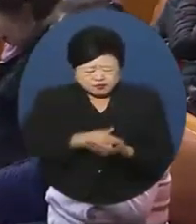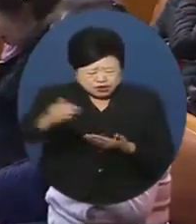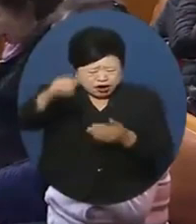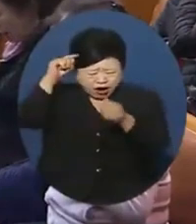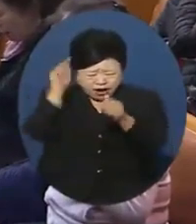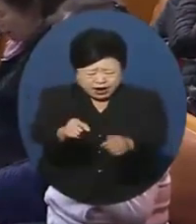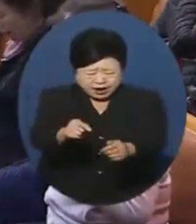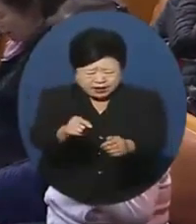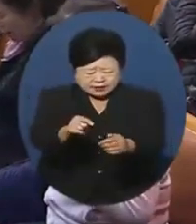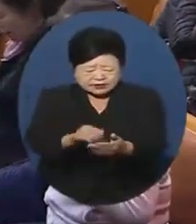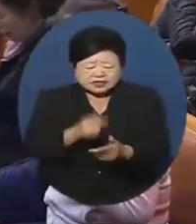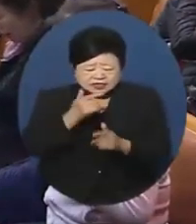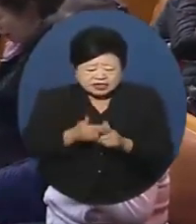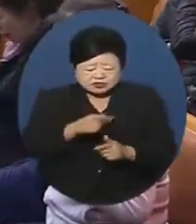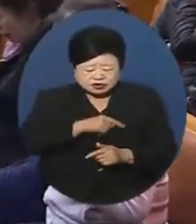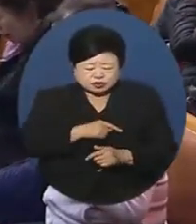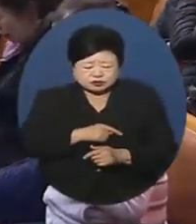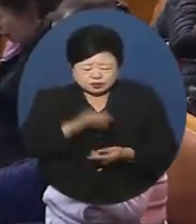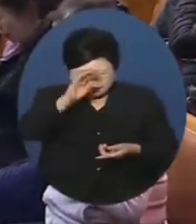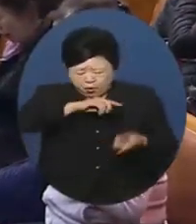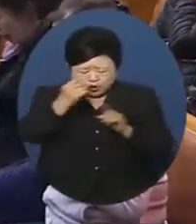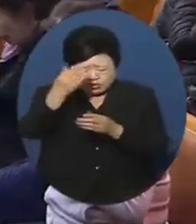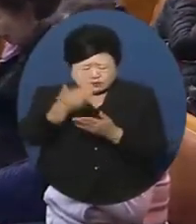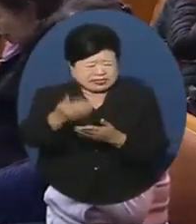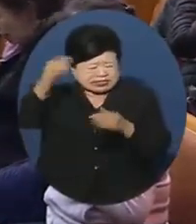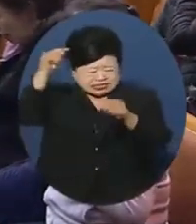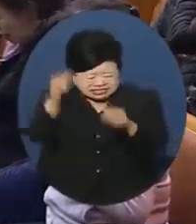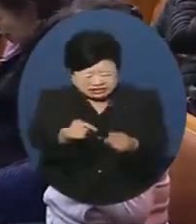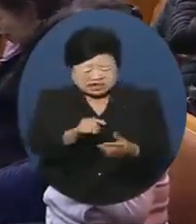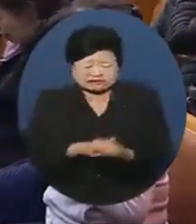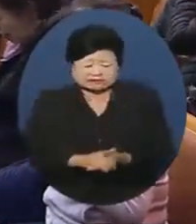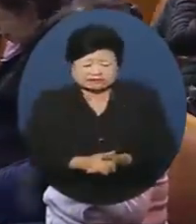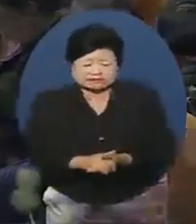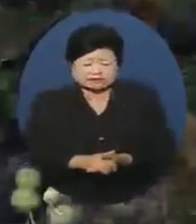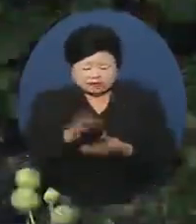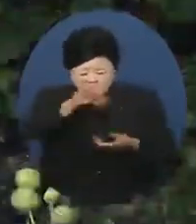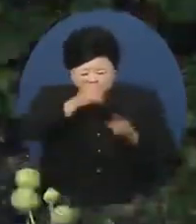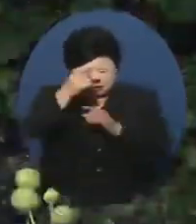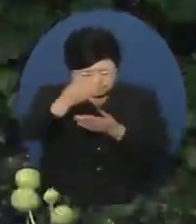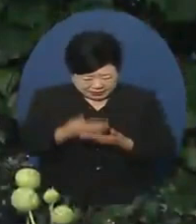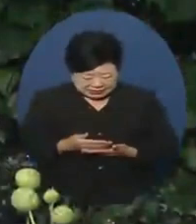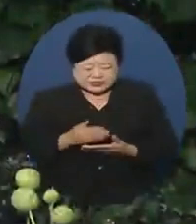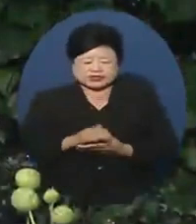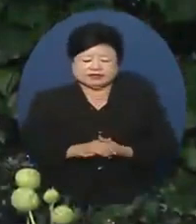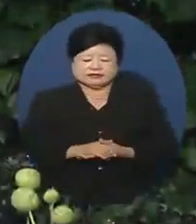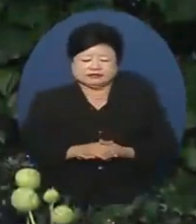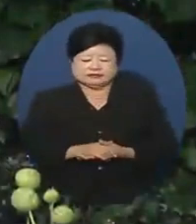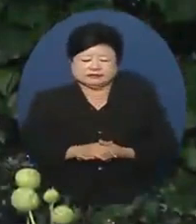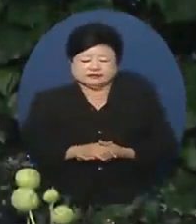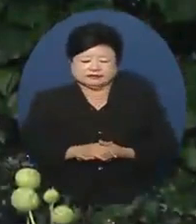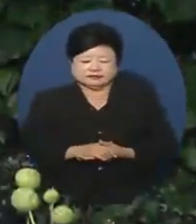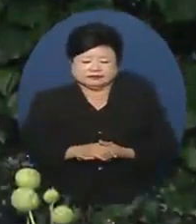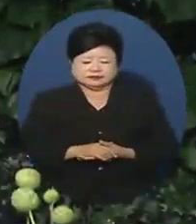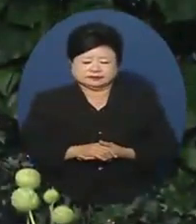물러가라. 예수 이름으로 고침을 받을지어다. 고침을 얻을지어다.